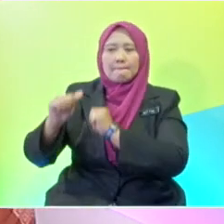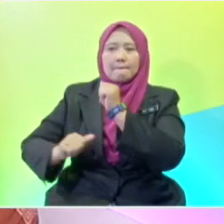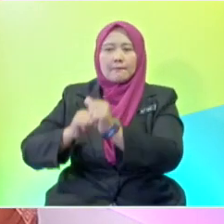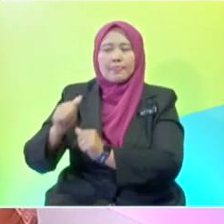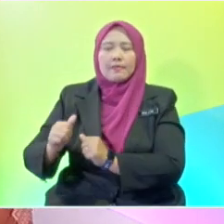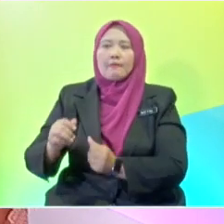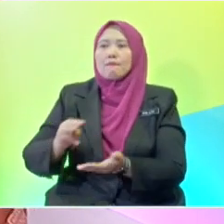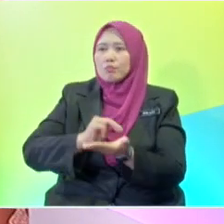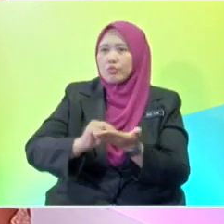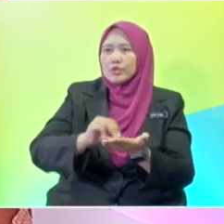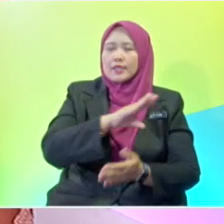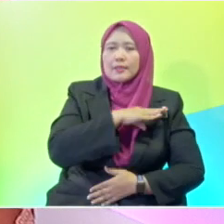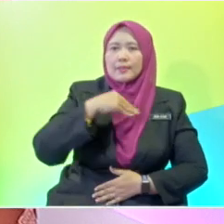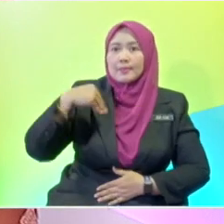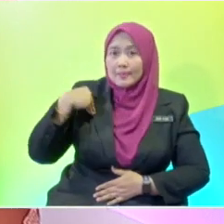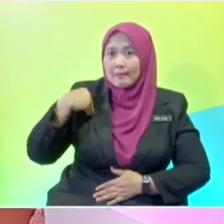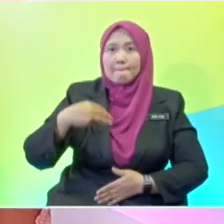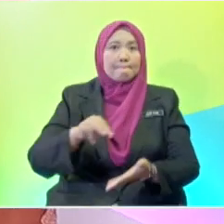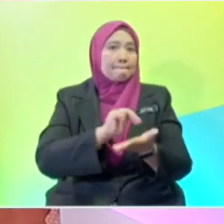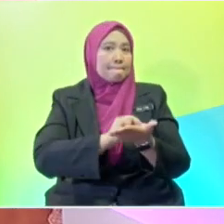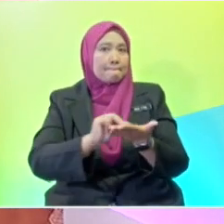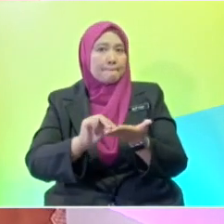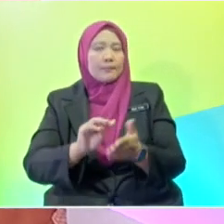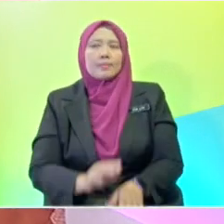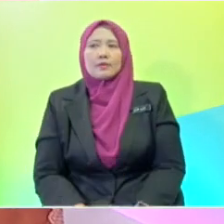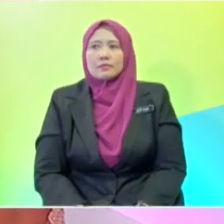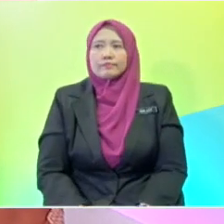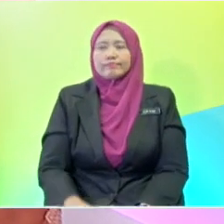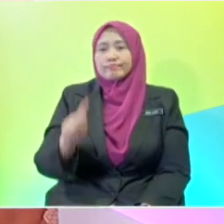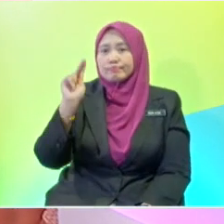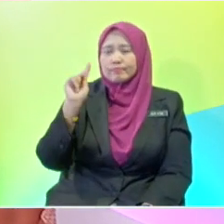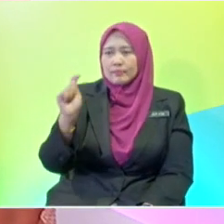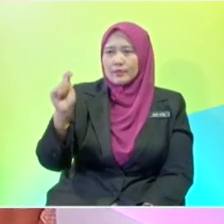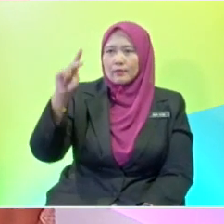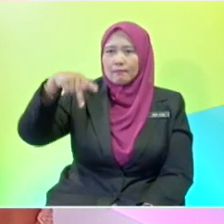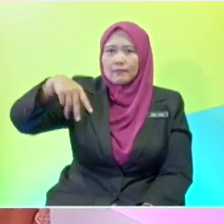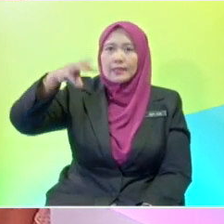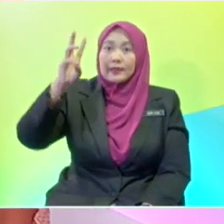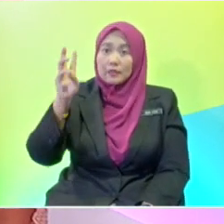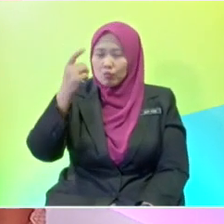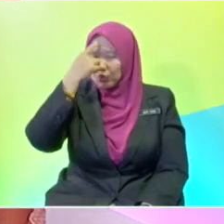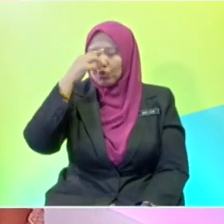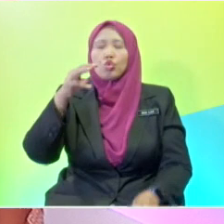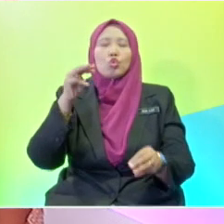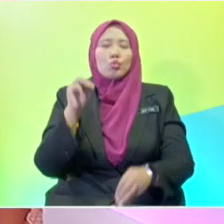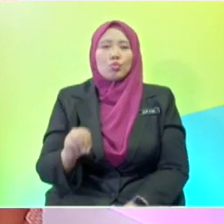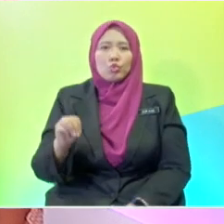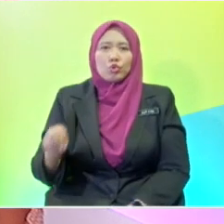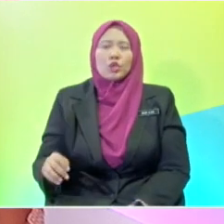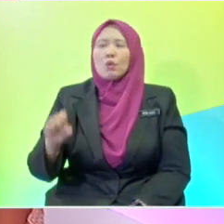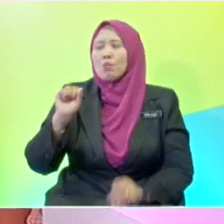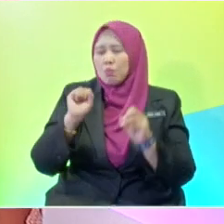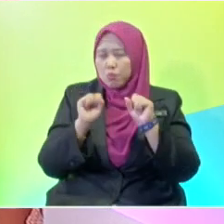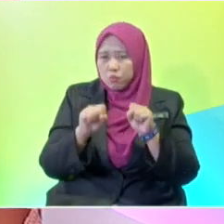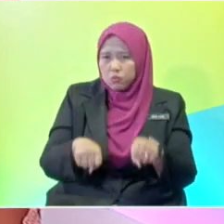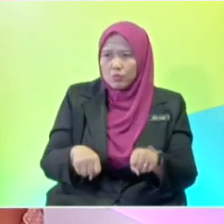misali TV 6 ataupun tahap penguasaan 6 kita berikan kepada murid yang berkemulihan untuk